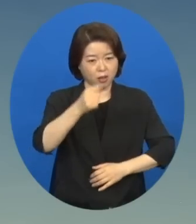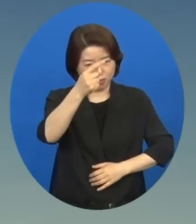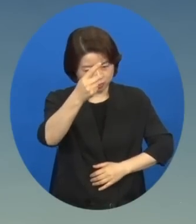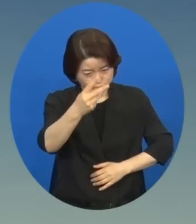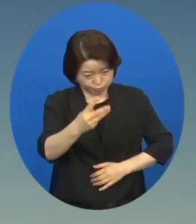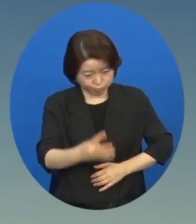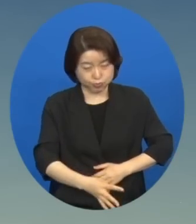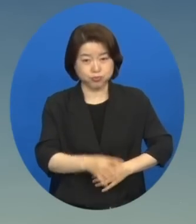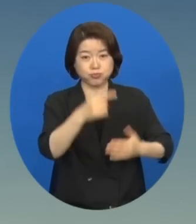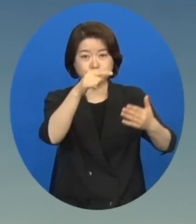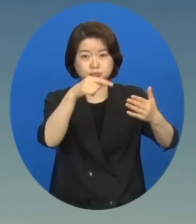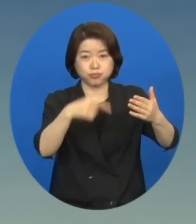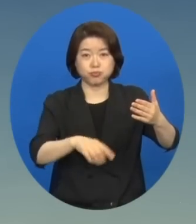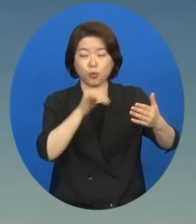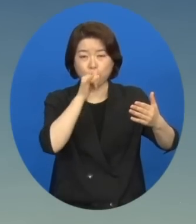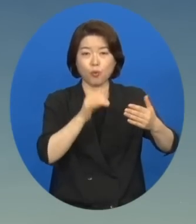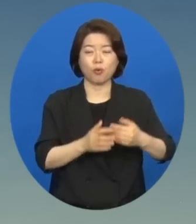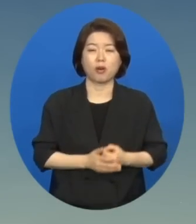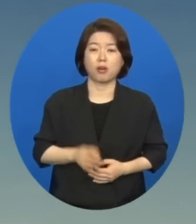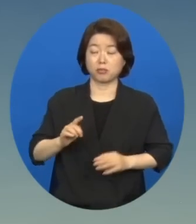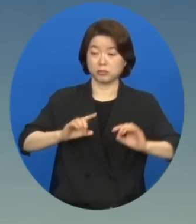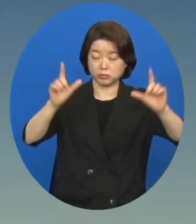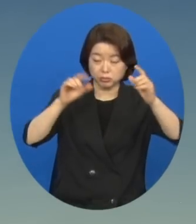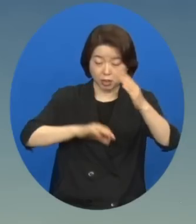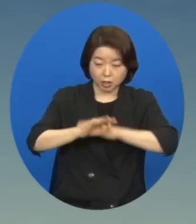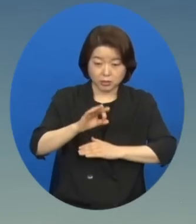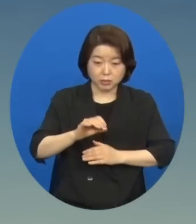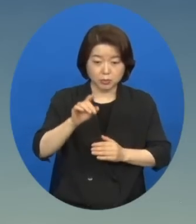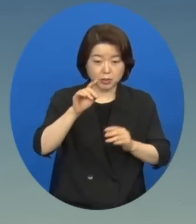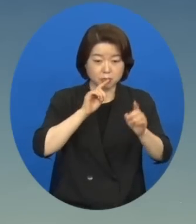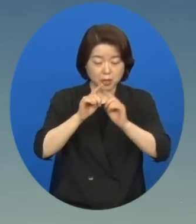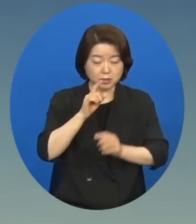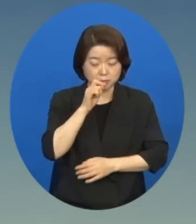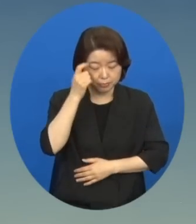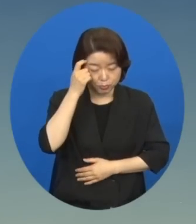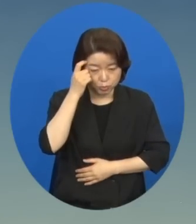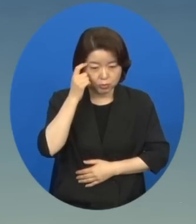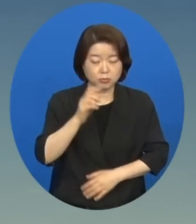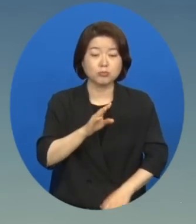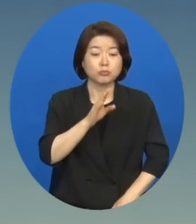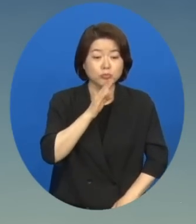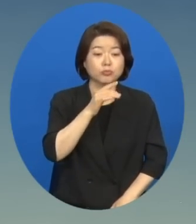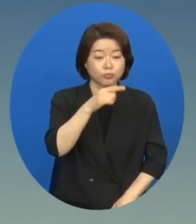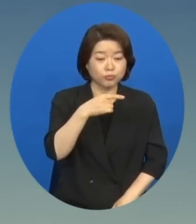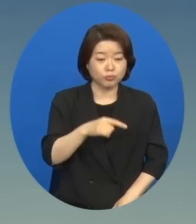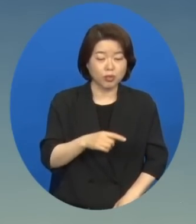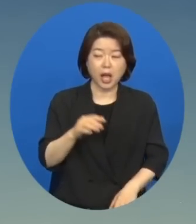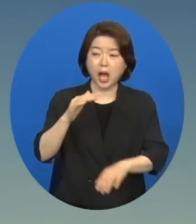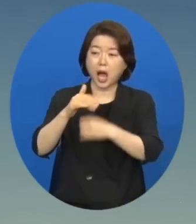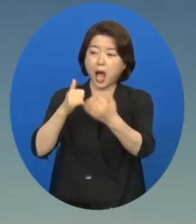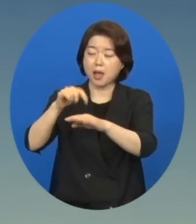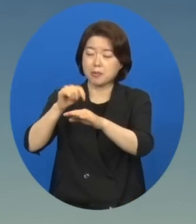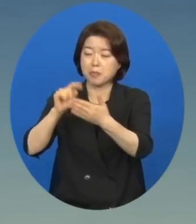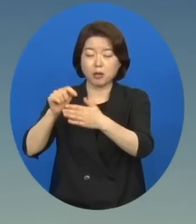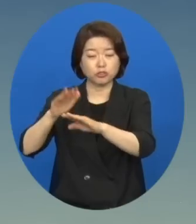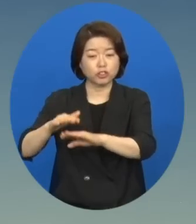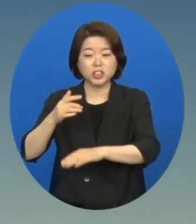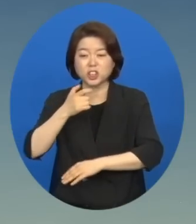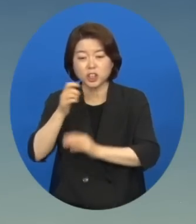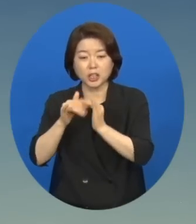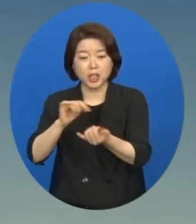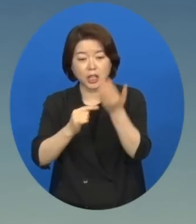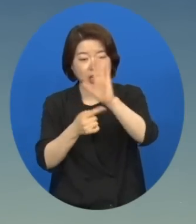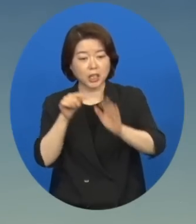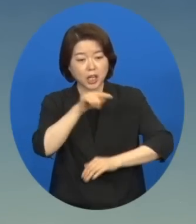목록이 나와요. 제가 그날 아침에 말씀을 묵상하다가 그렇지요, 하나님을 마음에 두기 싫어하는 자에게 나타나는